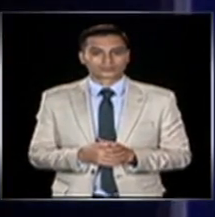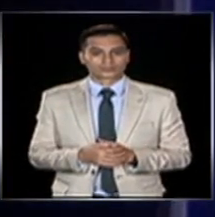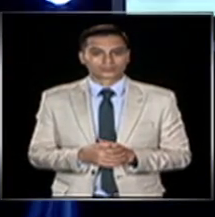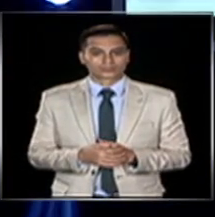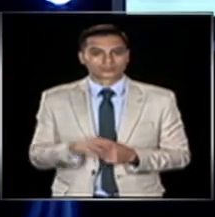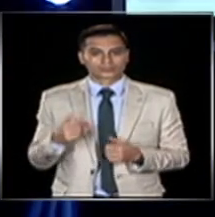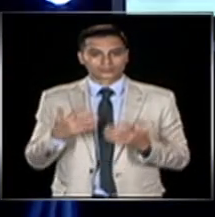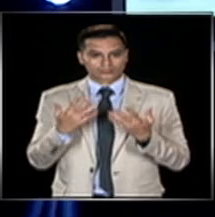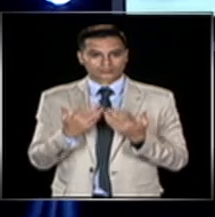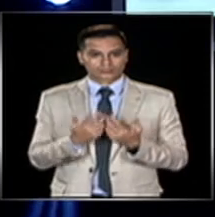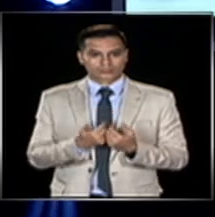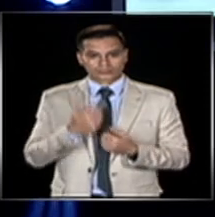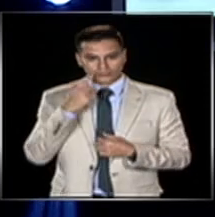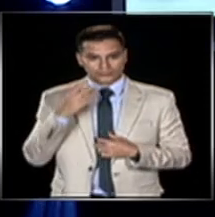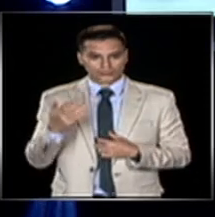قدرات ذهنية.